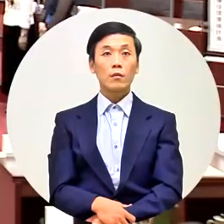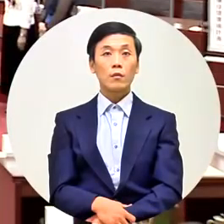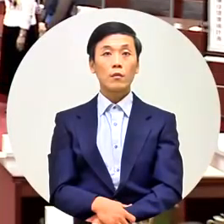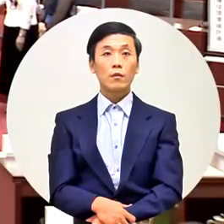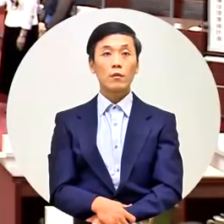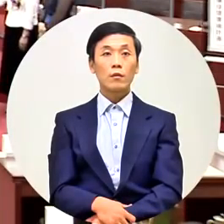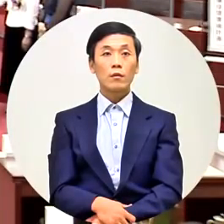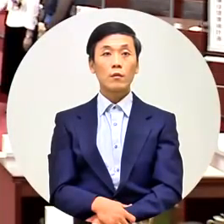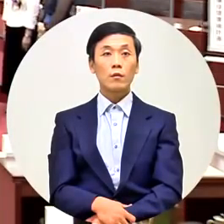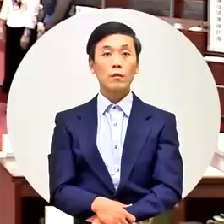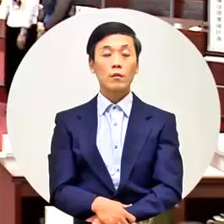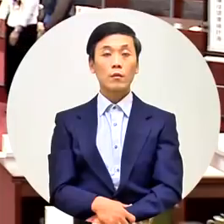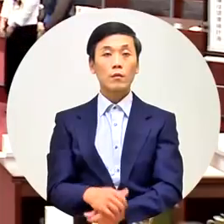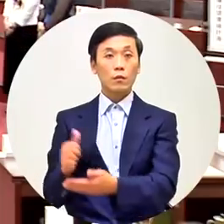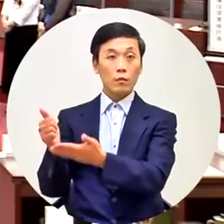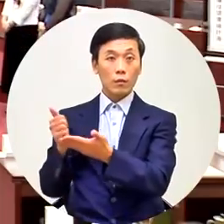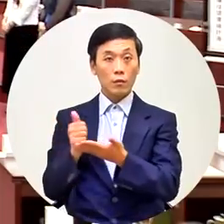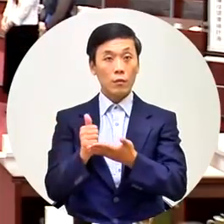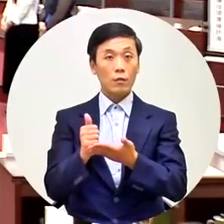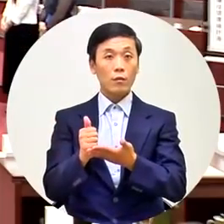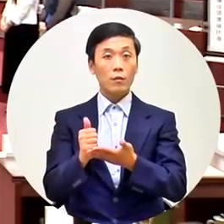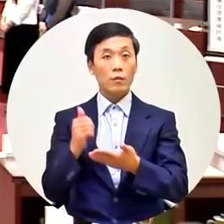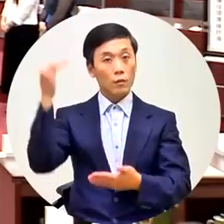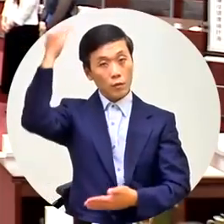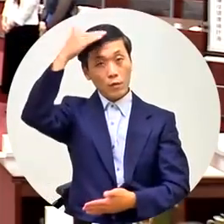请郑梦如议员领取选票。